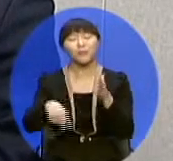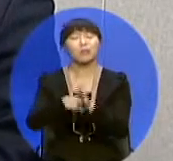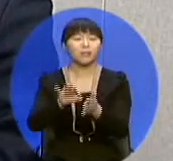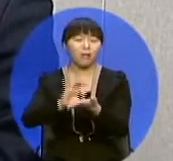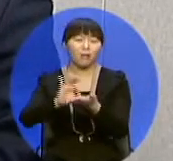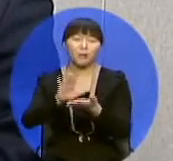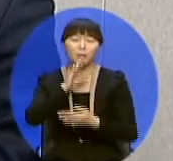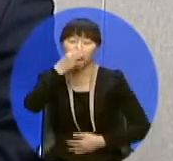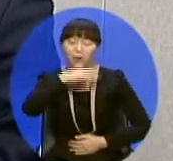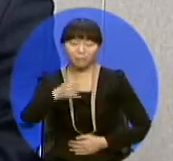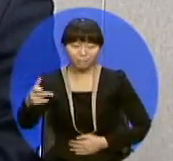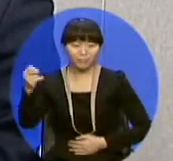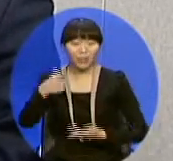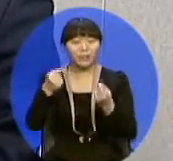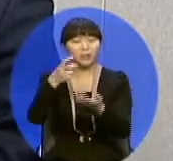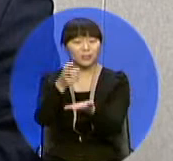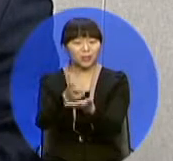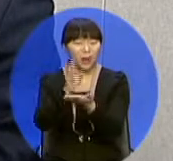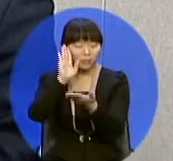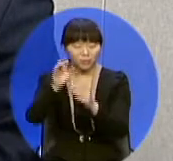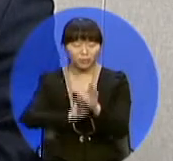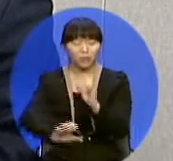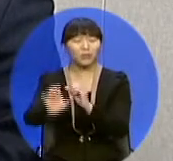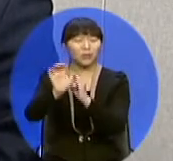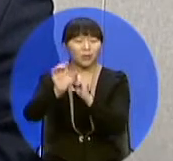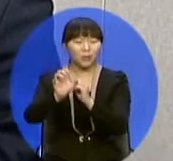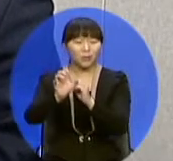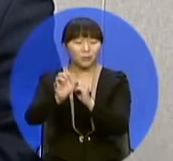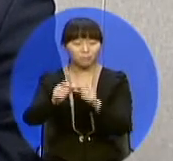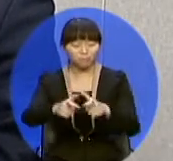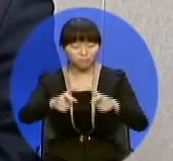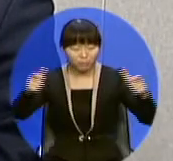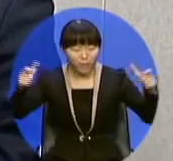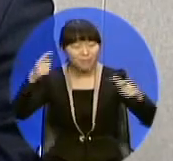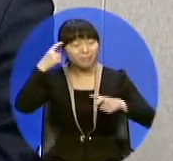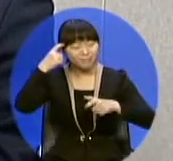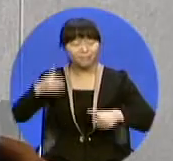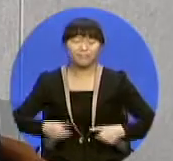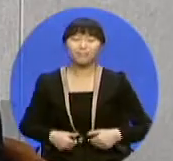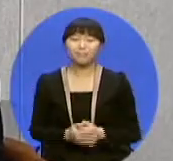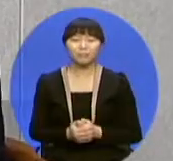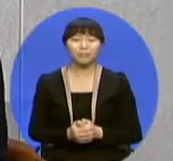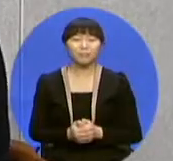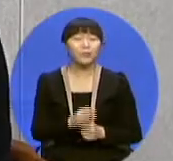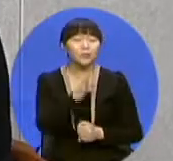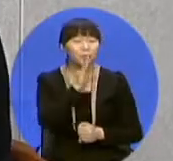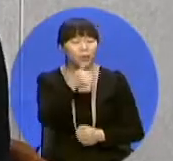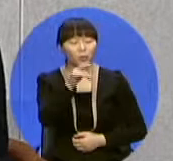참 보람 있고 또 이런 제도들은 앞으로 널리 좀 확산이 되지 않겠나 그런 생각을 갖고 있습니다. 네, 정말